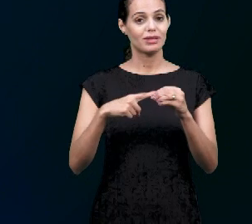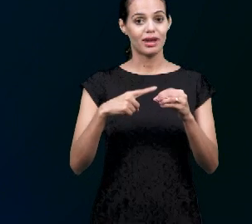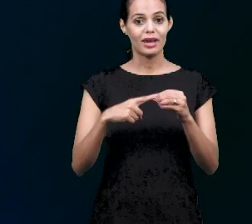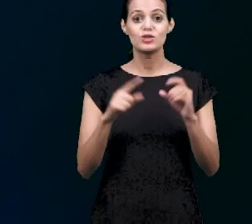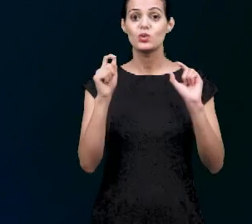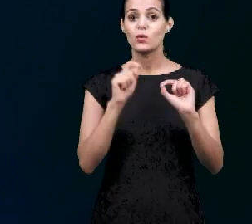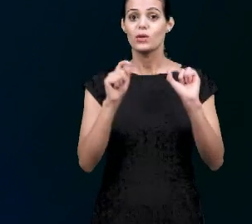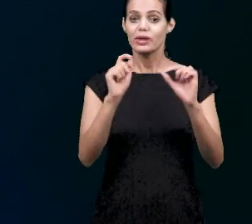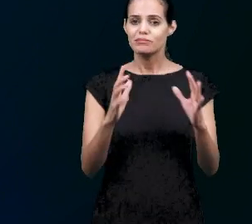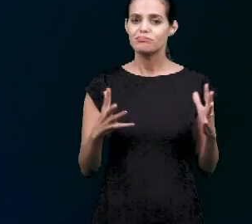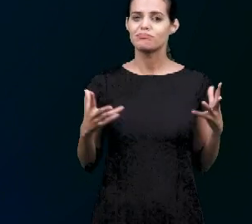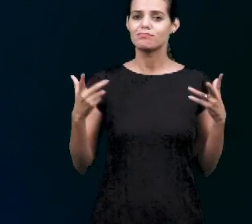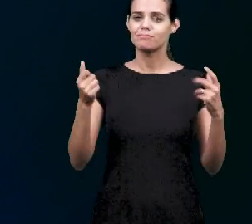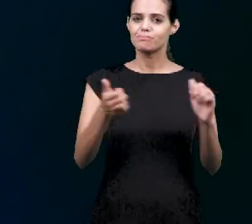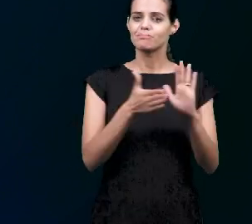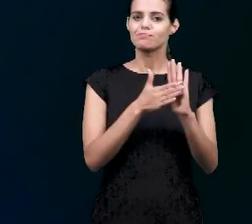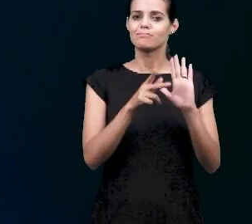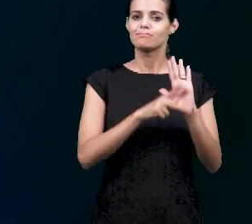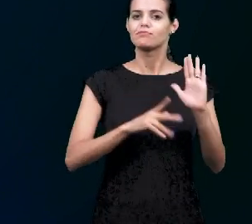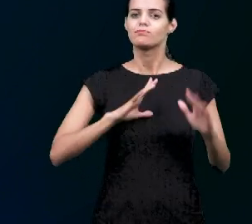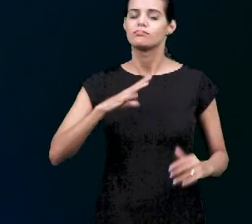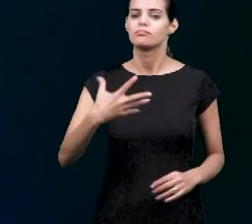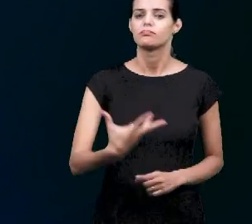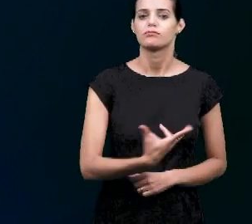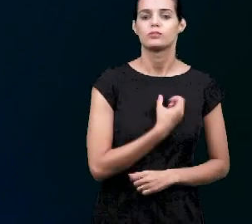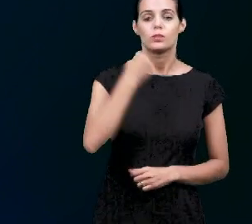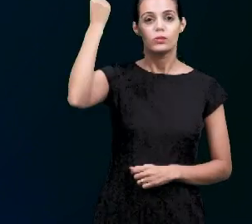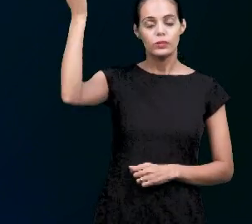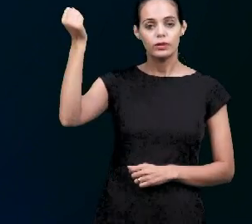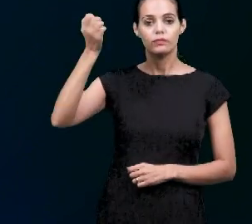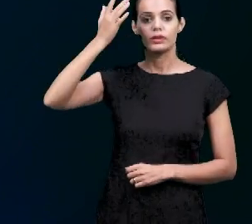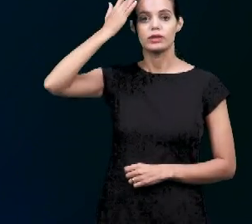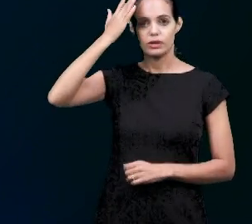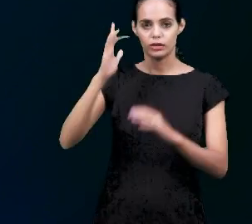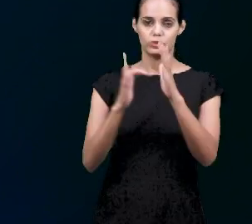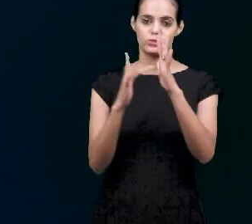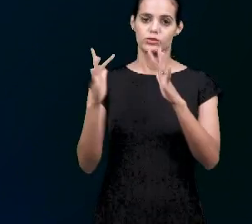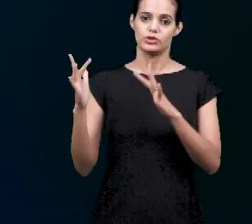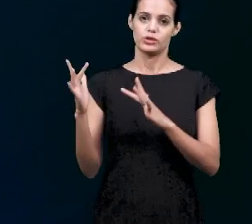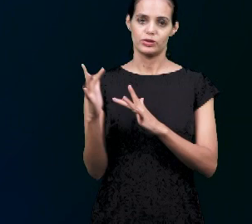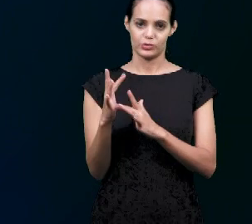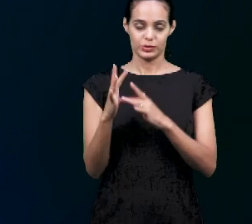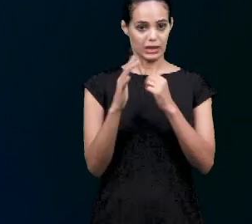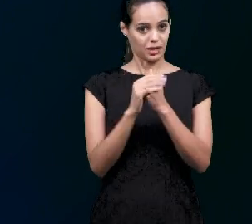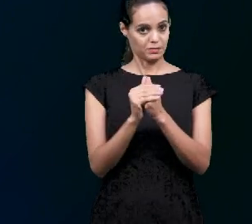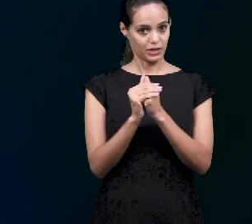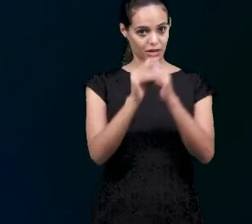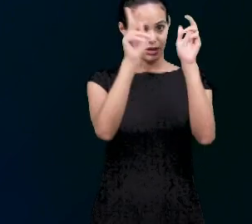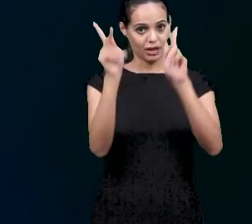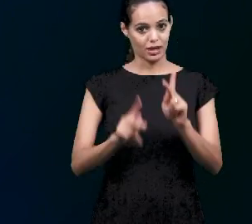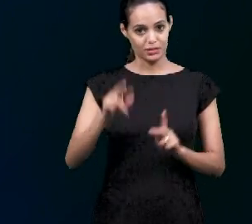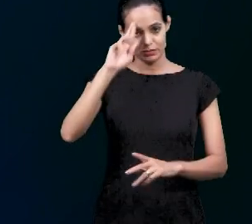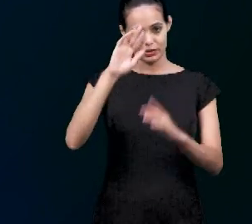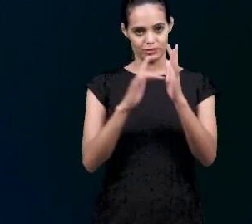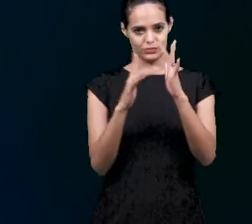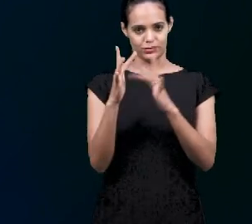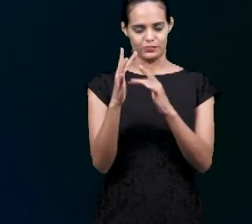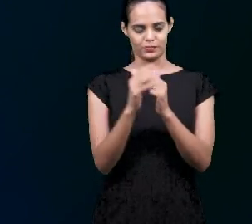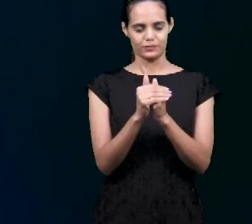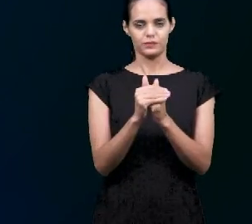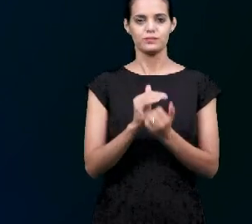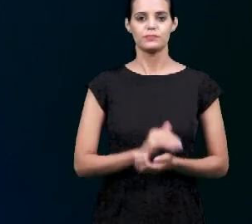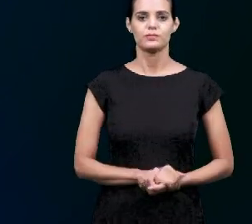abandonné sa religion, elle a abandonné ses arguments, elle a abandonné sa